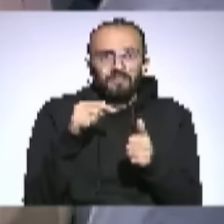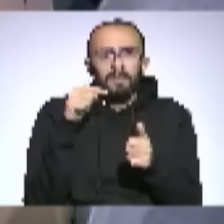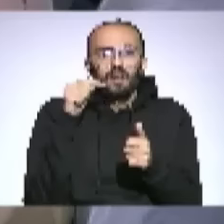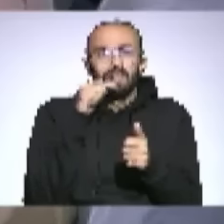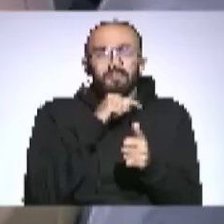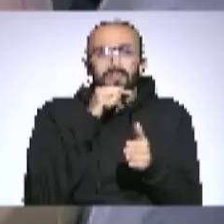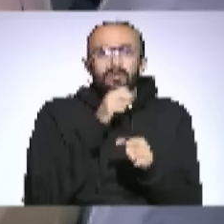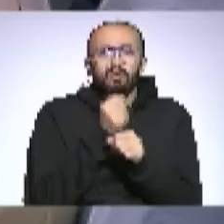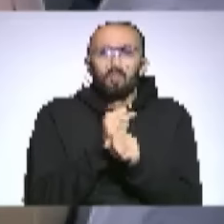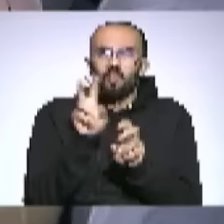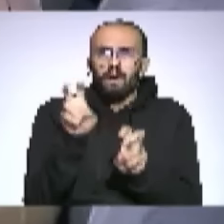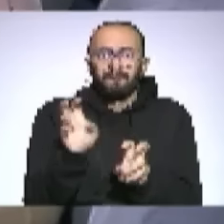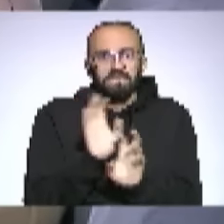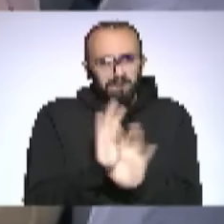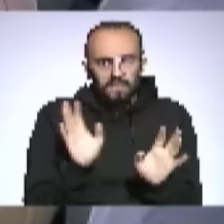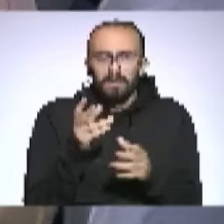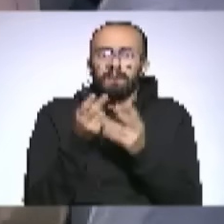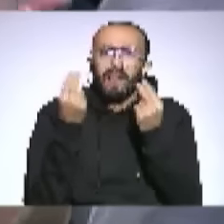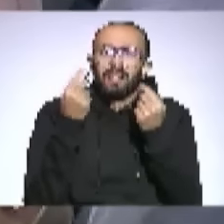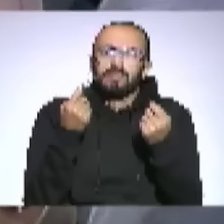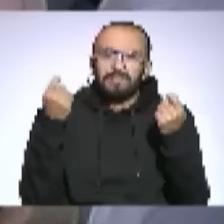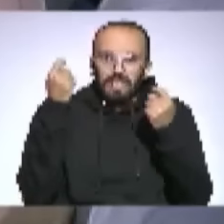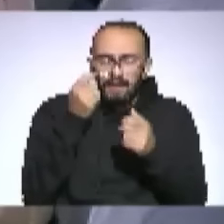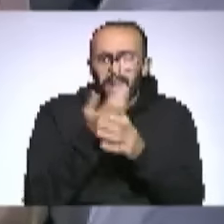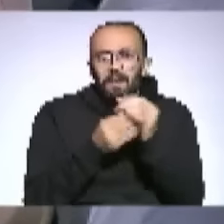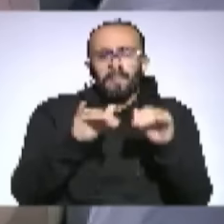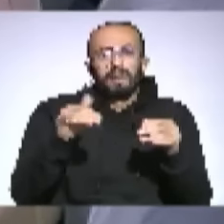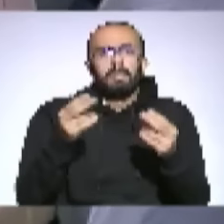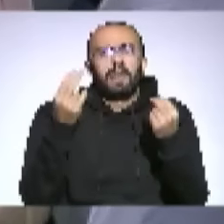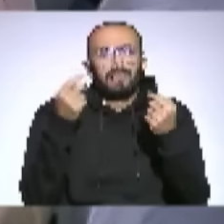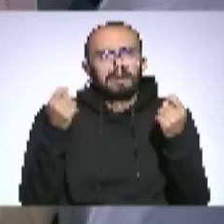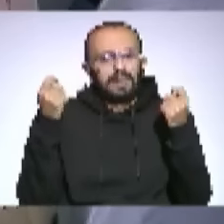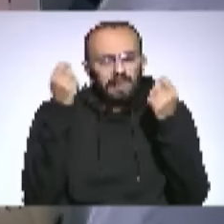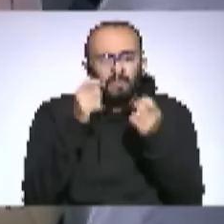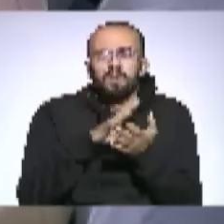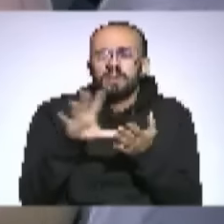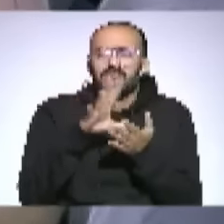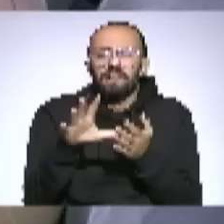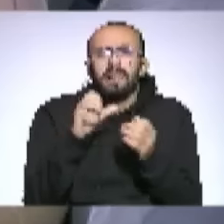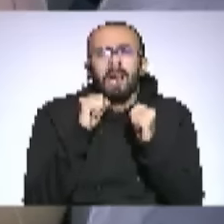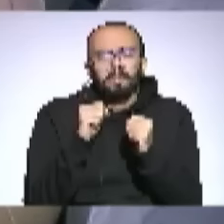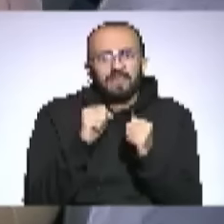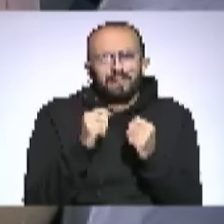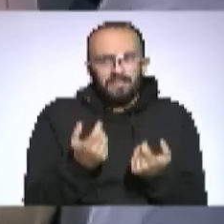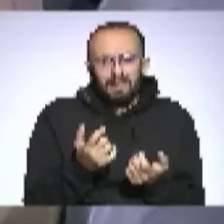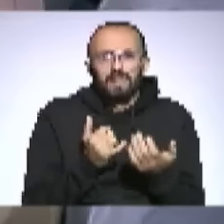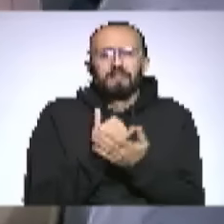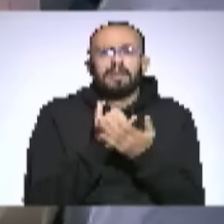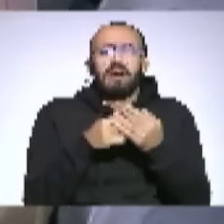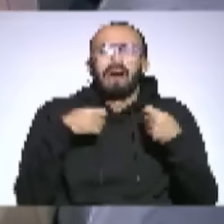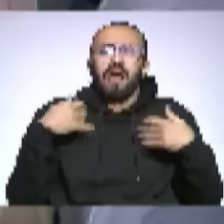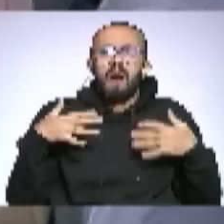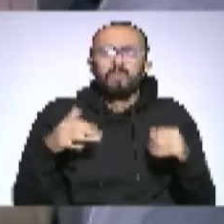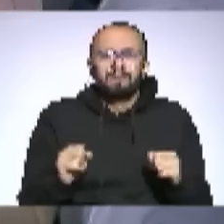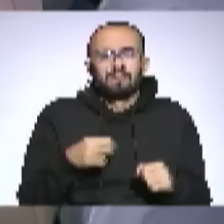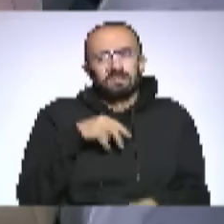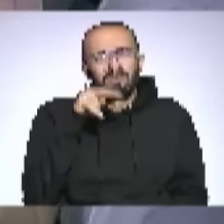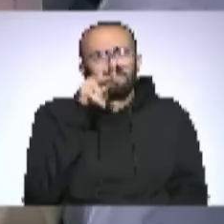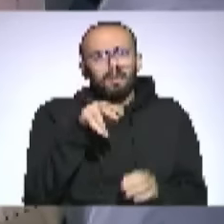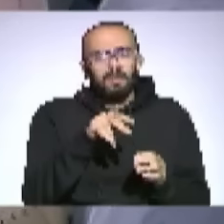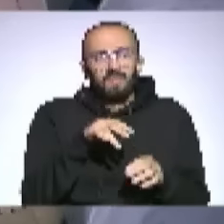قوي ومدلع بناته زياده عن اللزوم ومبذر وبيصرف كتير قوي ومدخل مدارس غاليه قوي وانا خايفه عليه